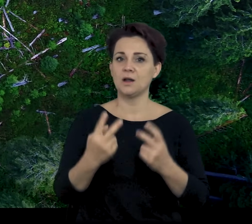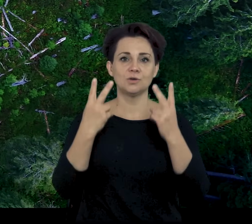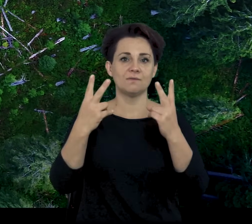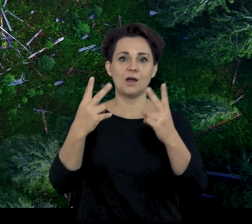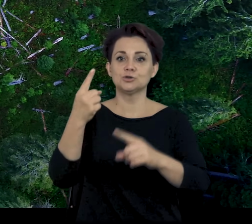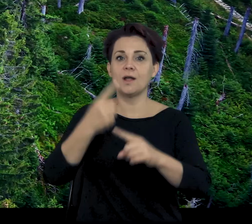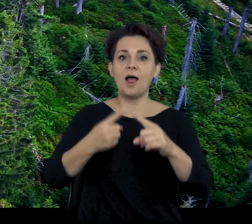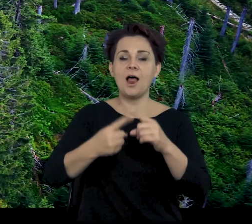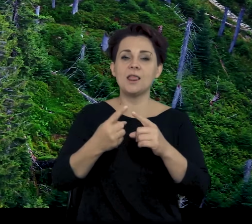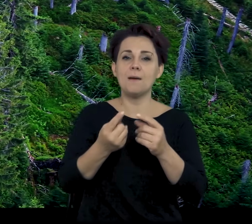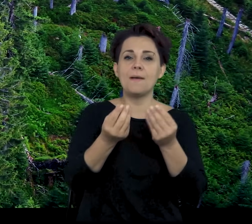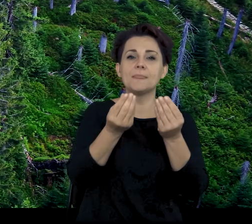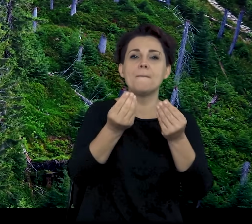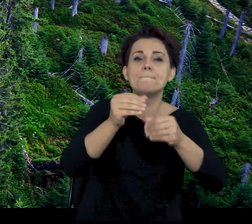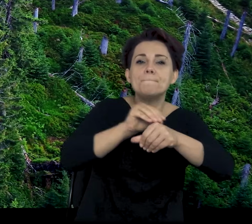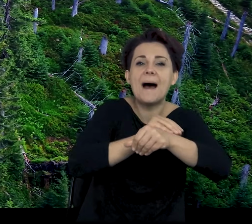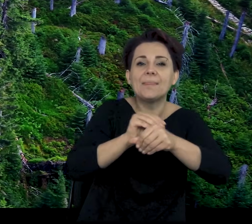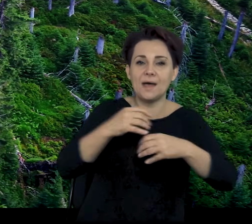elementem obiegu materii w przyrodzie.